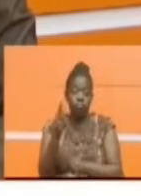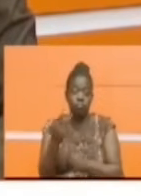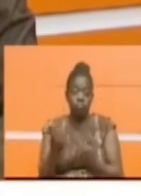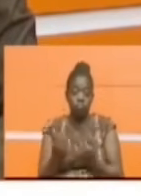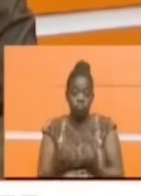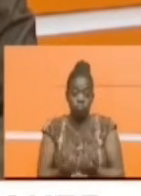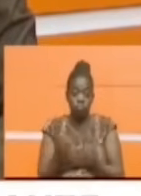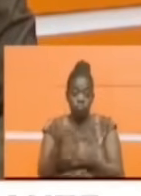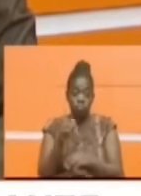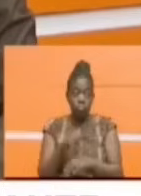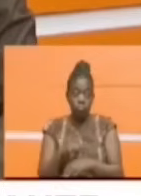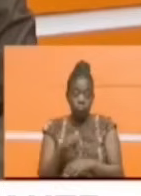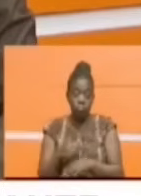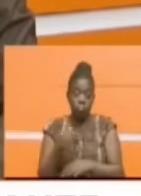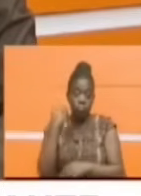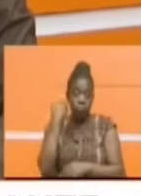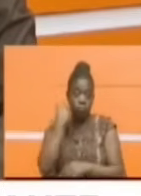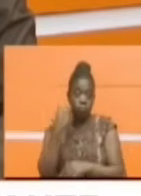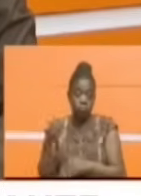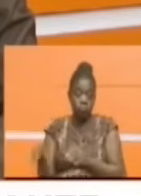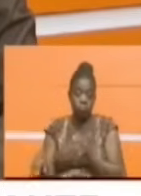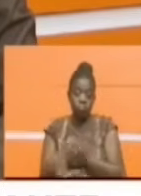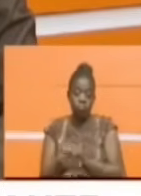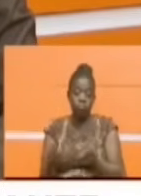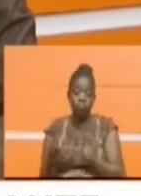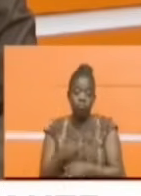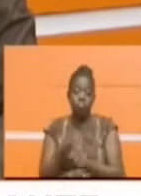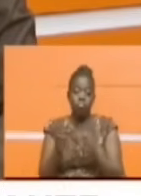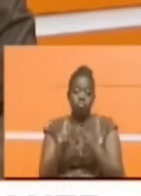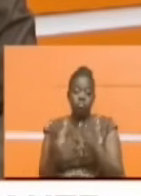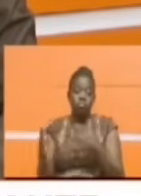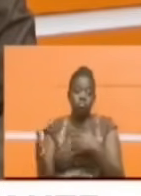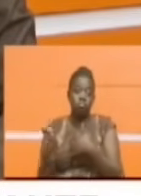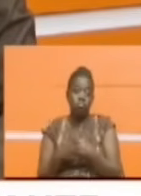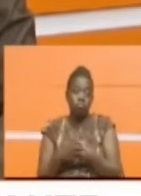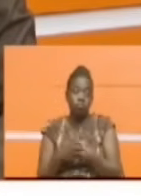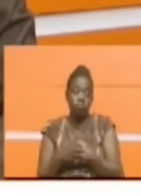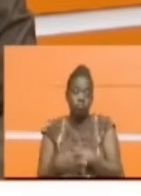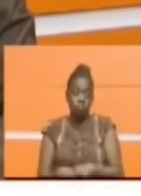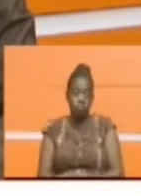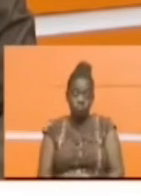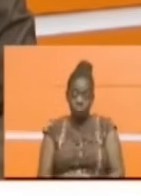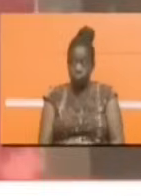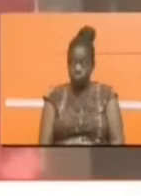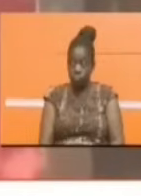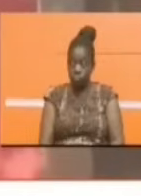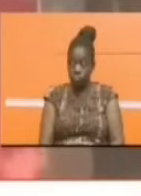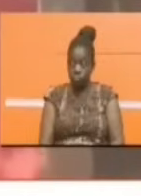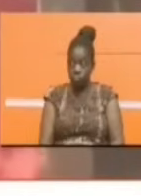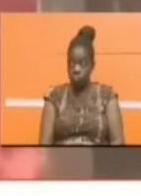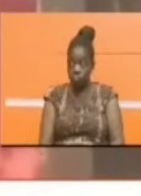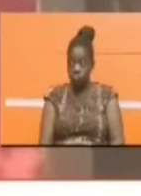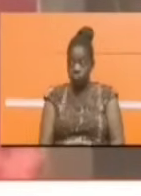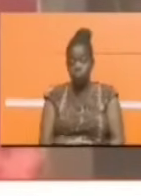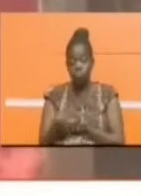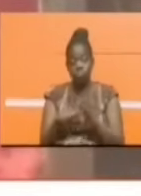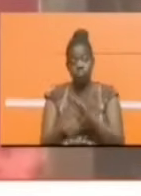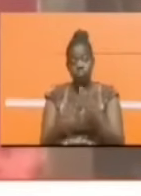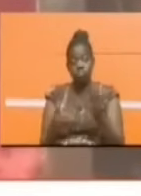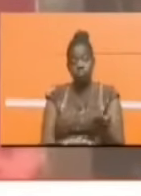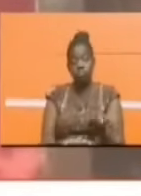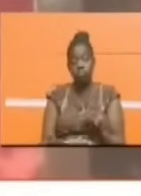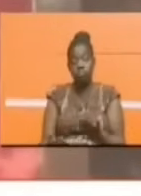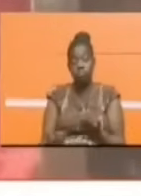gwe baayise yaaya bamugobe mu nnyumba ne babaggalira ebweru ensonga z'abannamwandu